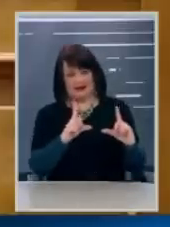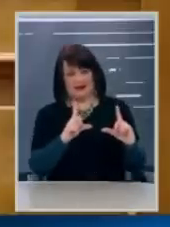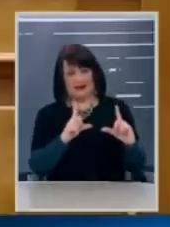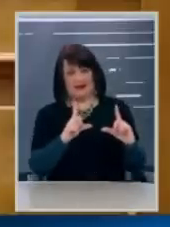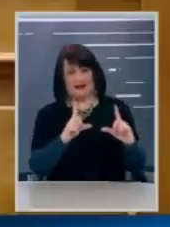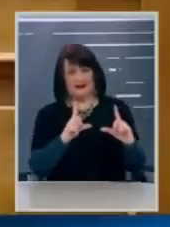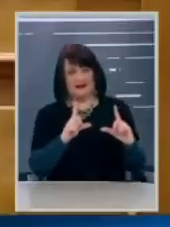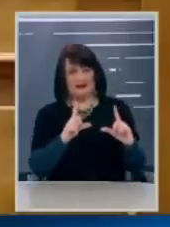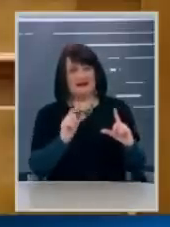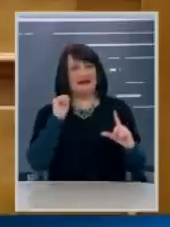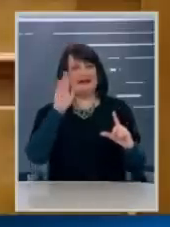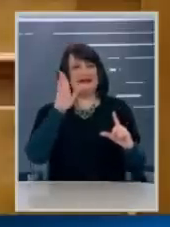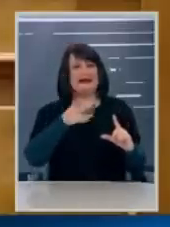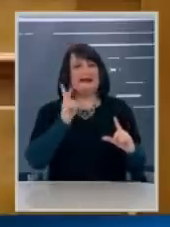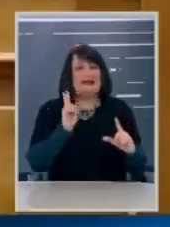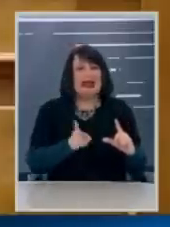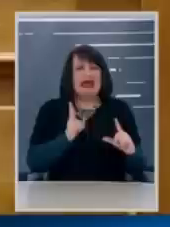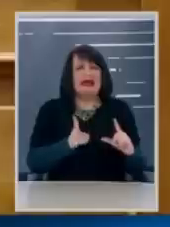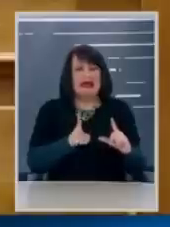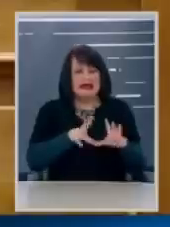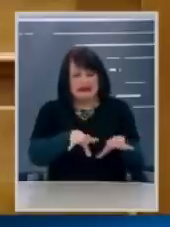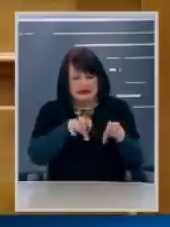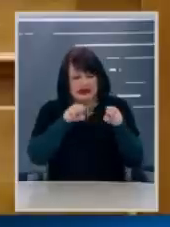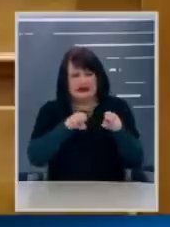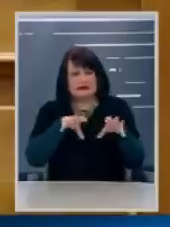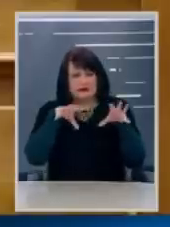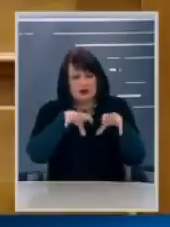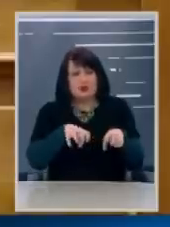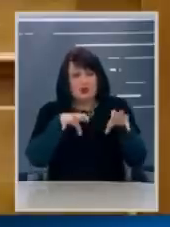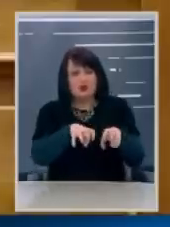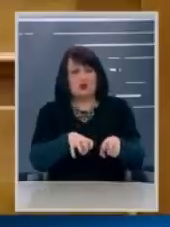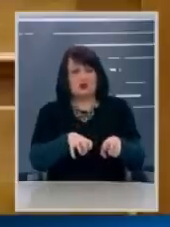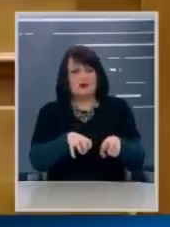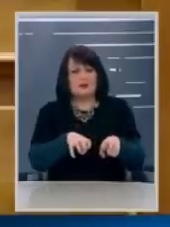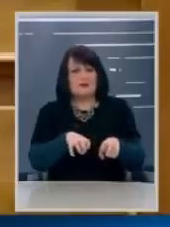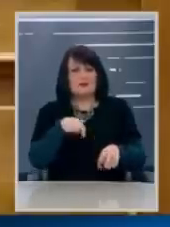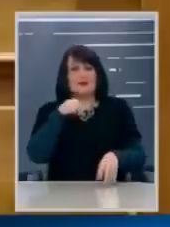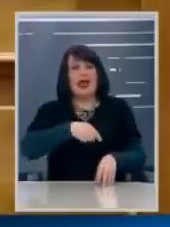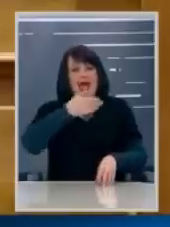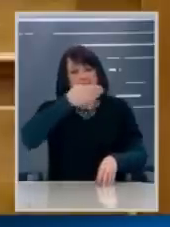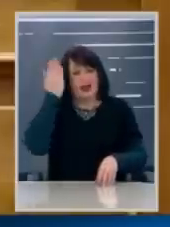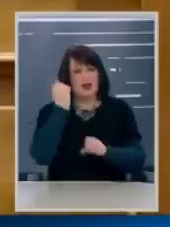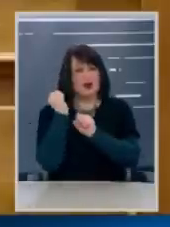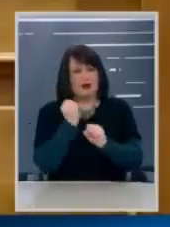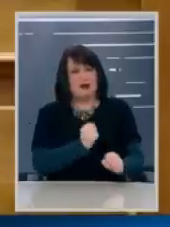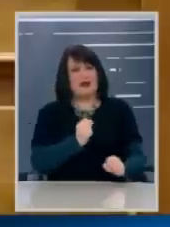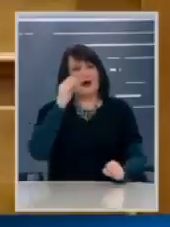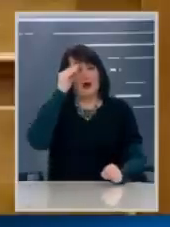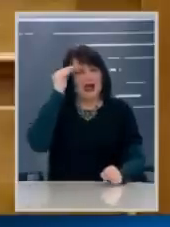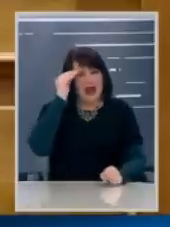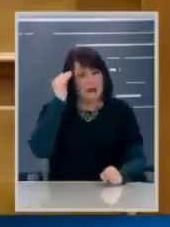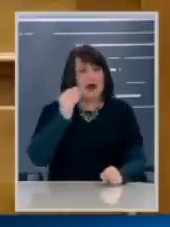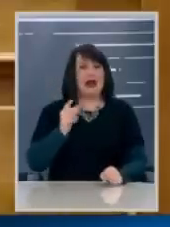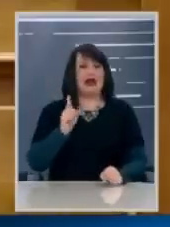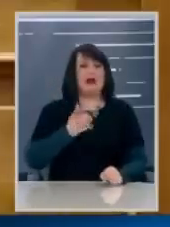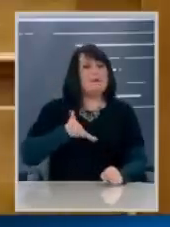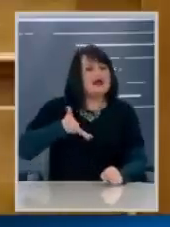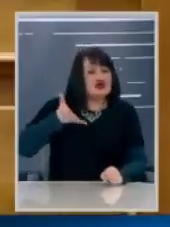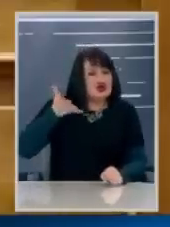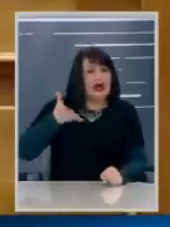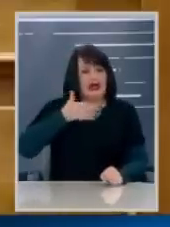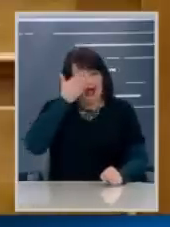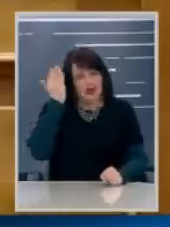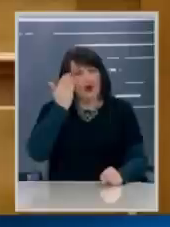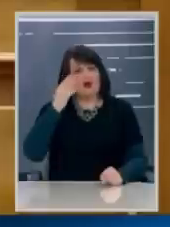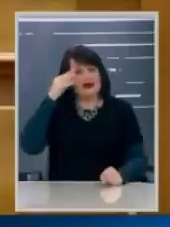τα αρπακτικά να μας φάνε είναι καλό για εδώ. Γιατί αθωώνουν τον Γιώργο Παπανδρέου, τον Καραμαλή, τον Μητσοτάκη, όλους τους αθωώνουν